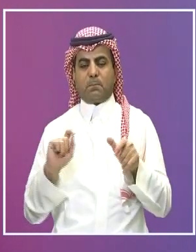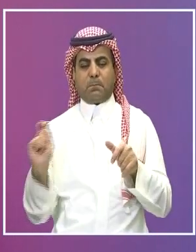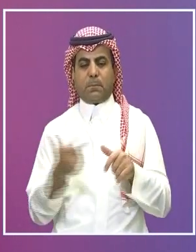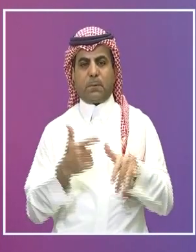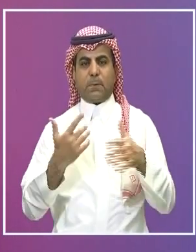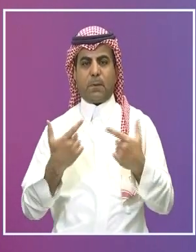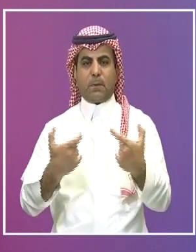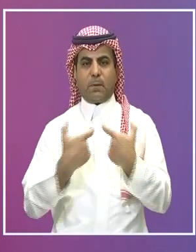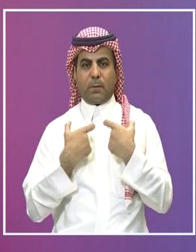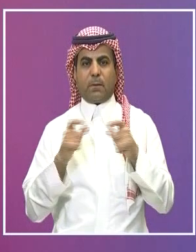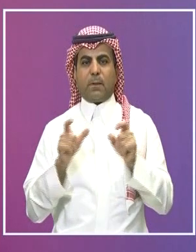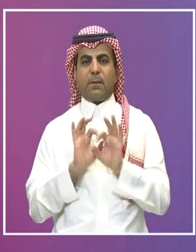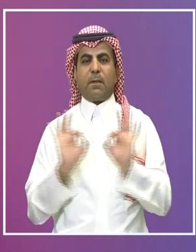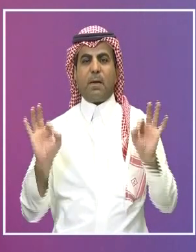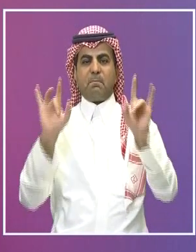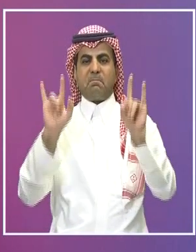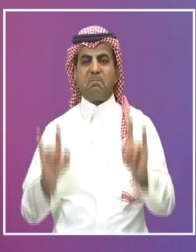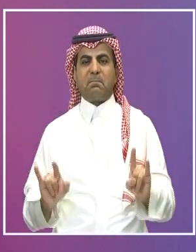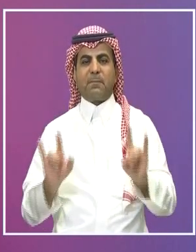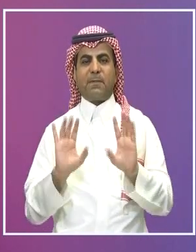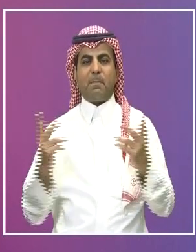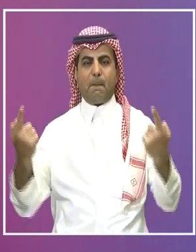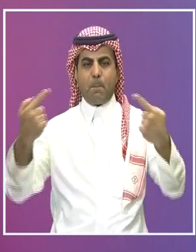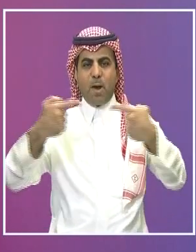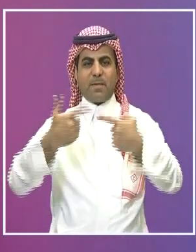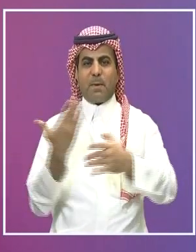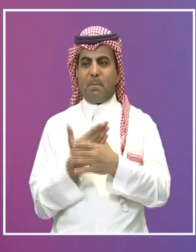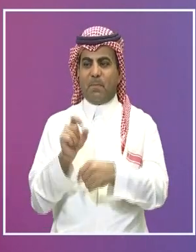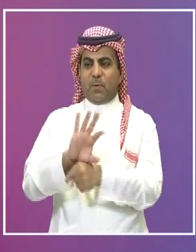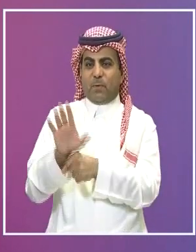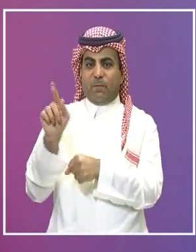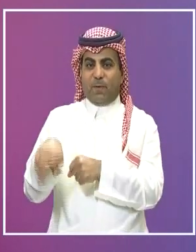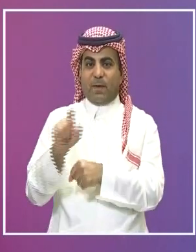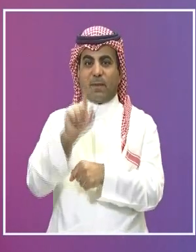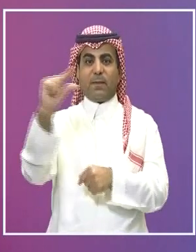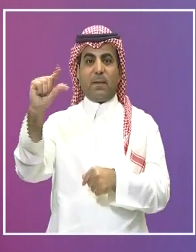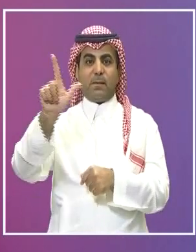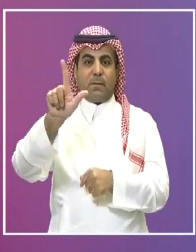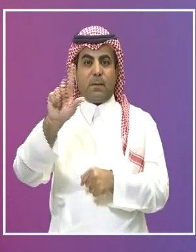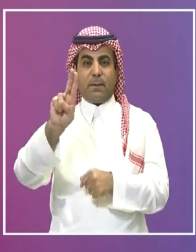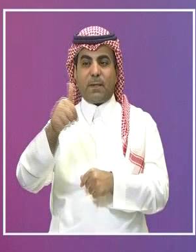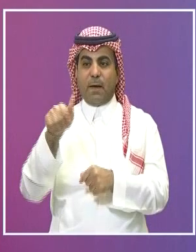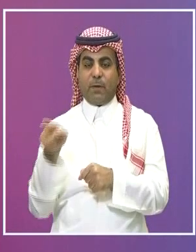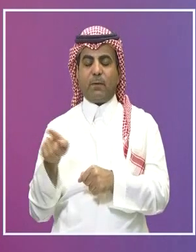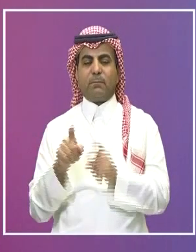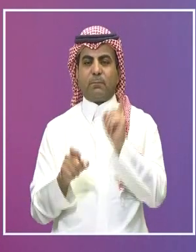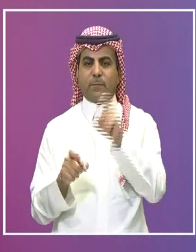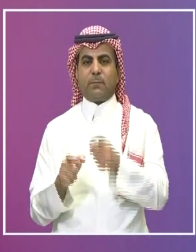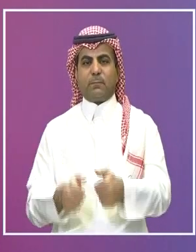وبإذن الله مناسب لمقاومة هذا التحور. ونحن نتحدث هنا عن الدراسات التي